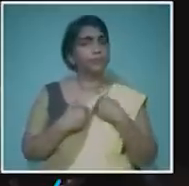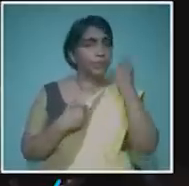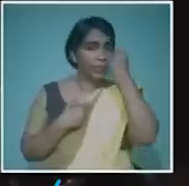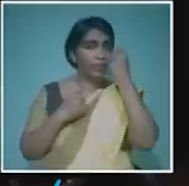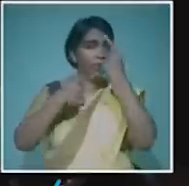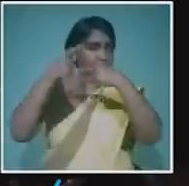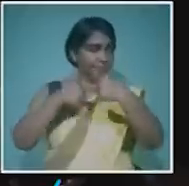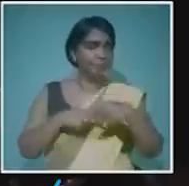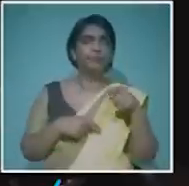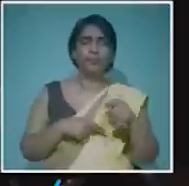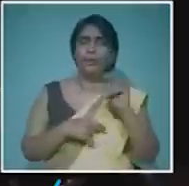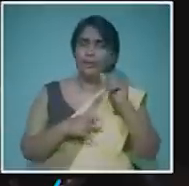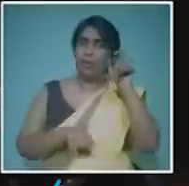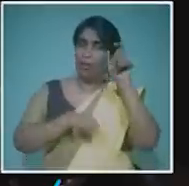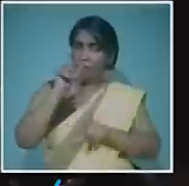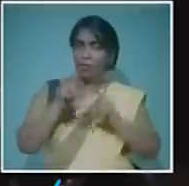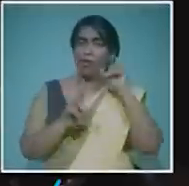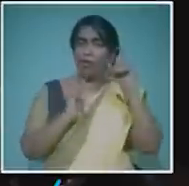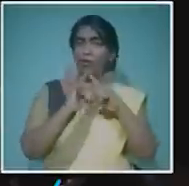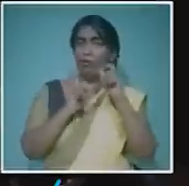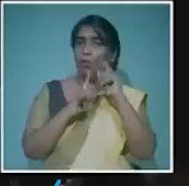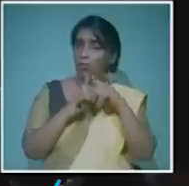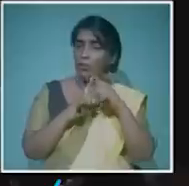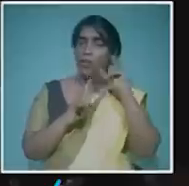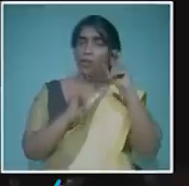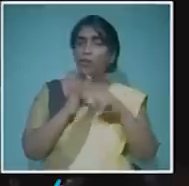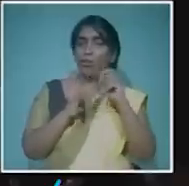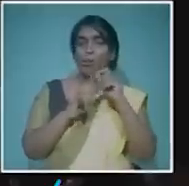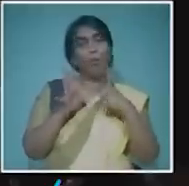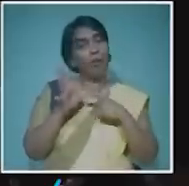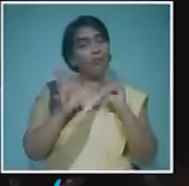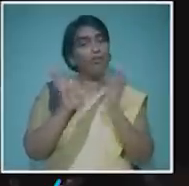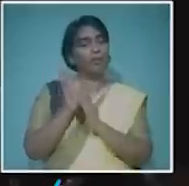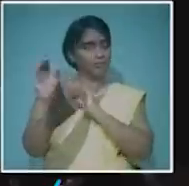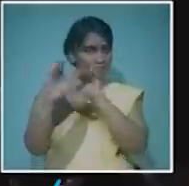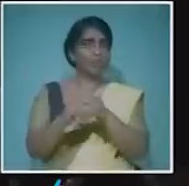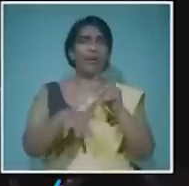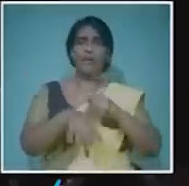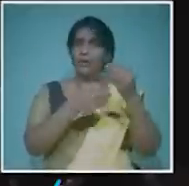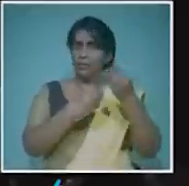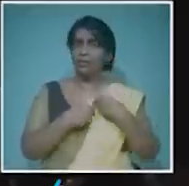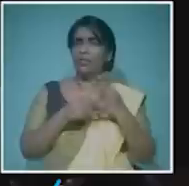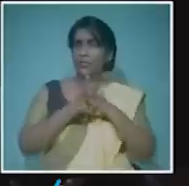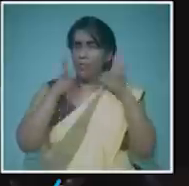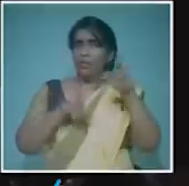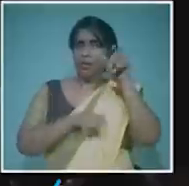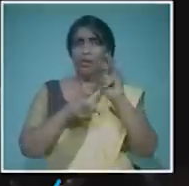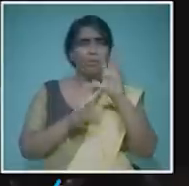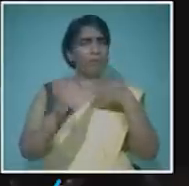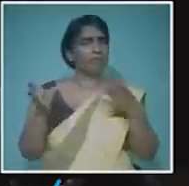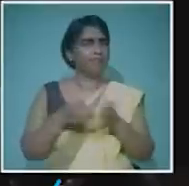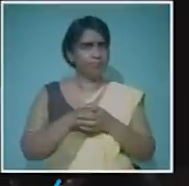යෝජනාවලිය කරා යම් කිසි පිරිසක් මේ කෝප් කමිටුවට කෝප කමිටුවට ඇතුළත් කරන්න ඉඩ දෙන්න කරු කතානායකතුමනි. මොකද මෙතන අපි විශාල පිරිසක් ඉන්නවා